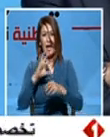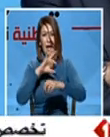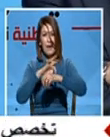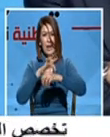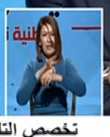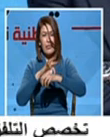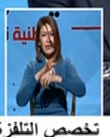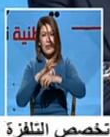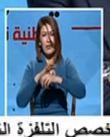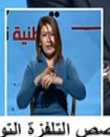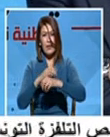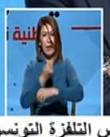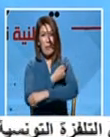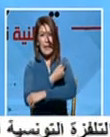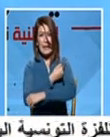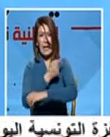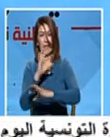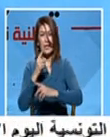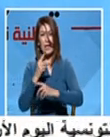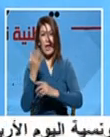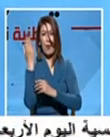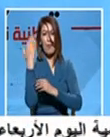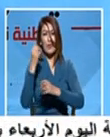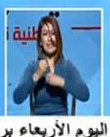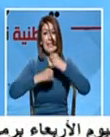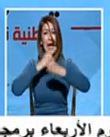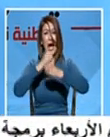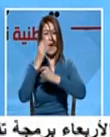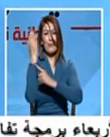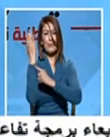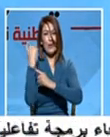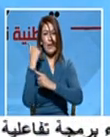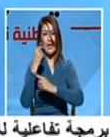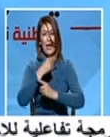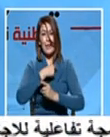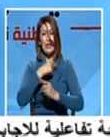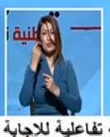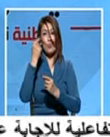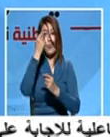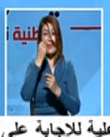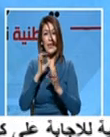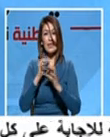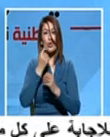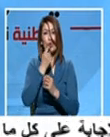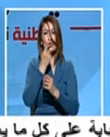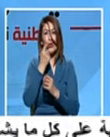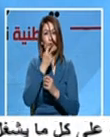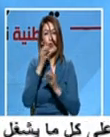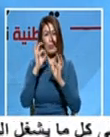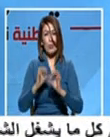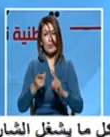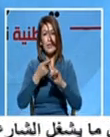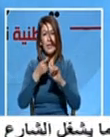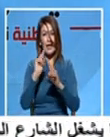احنا ما تنساوش اللي عملناه كان عندنا اون ايبيديمي تاع الحسبة، كان يتيح ما نلقحوش